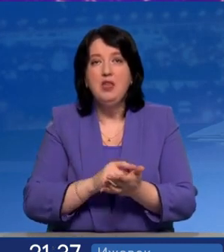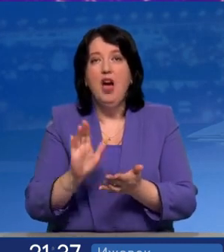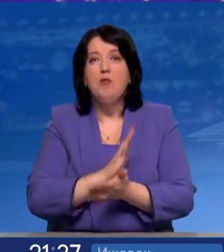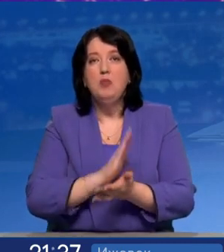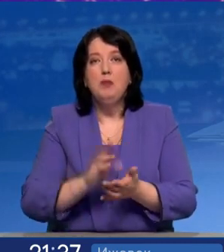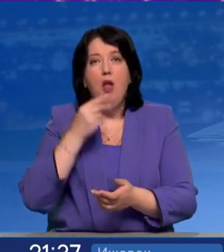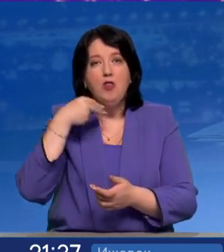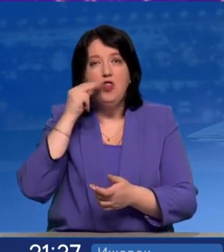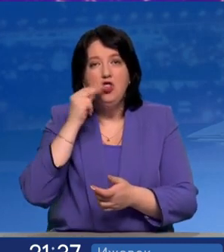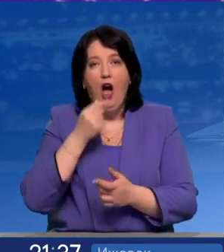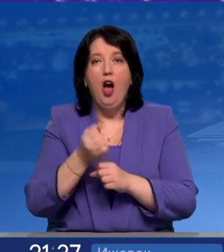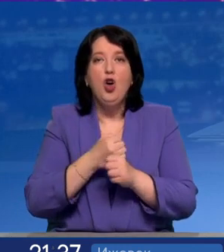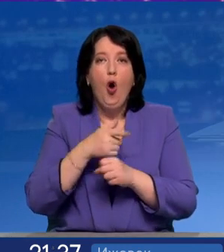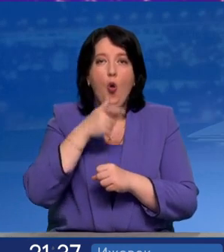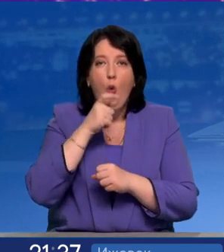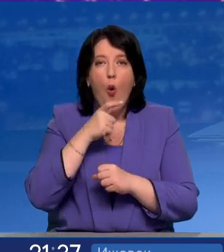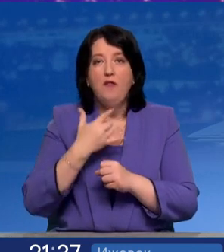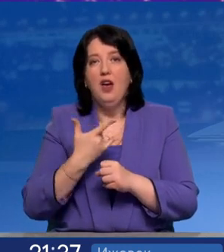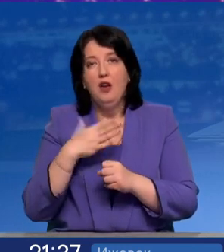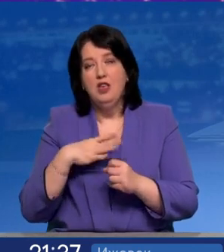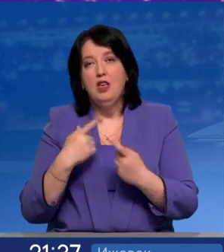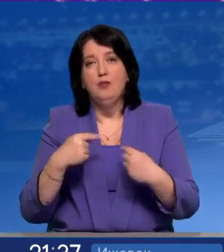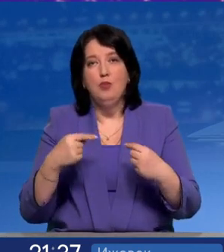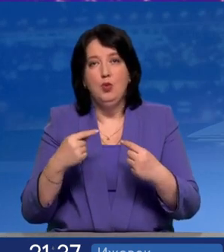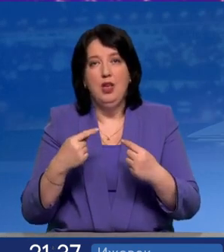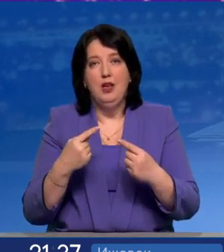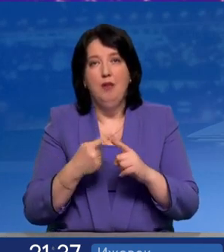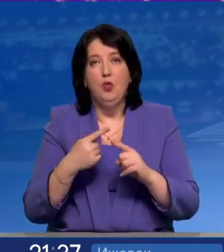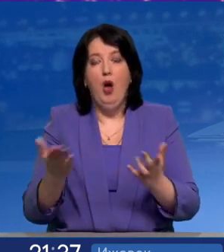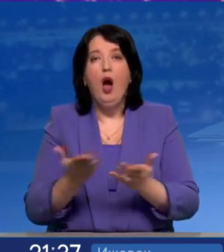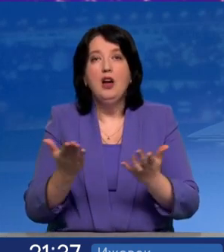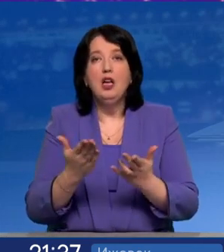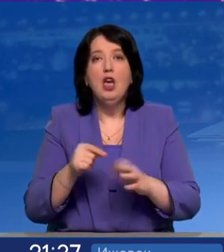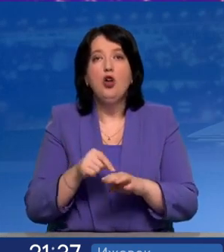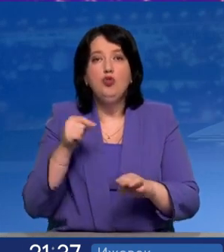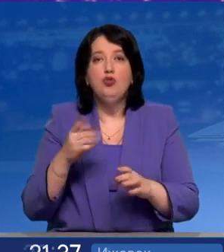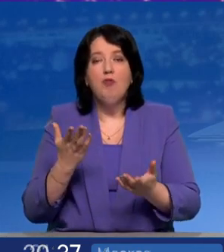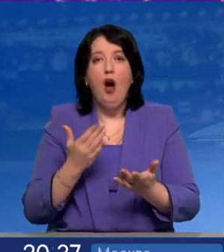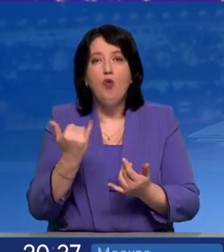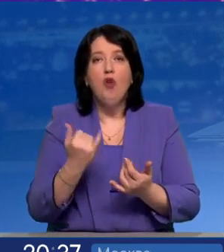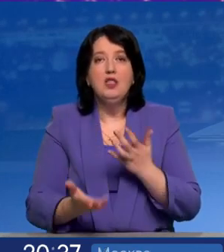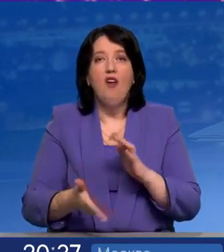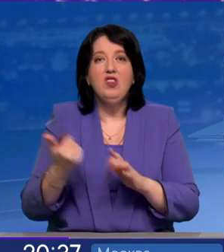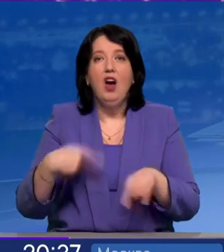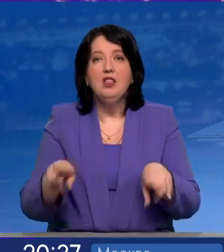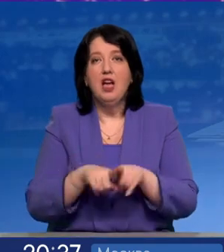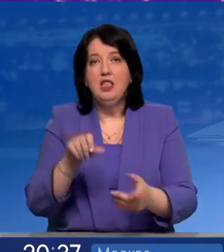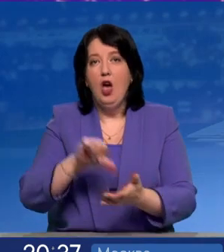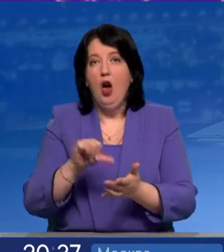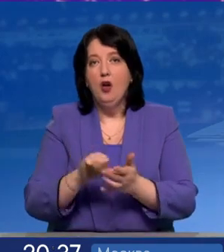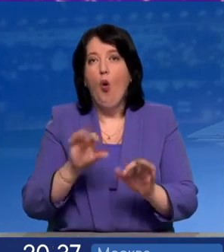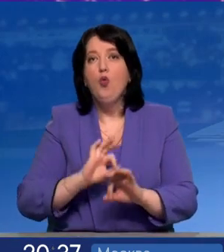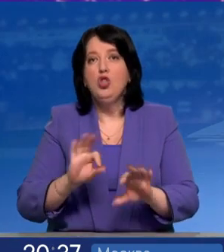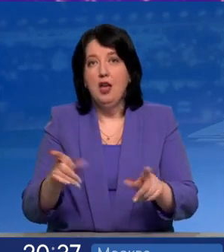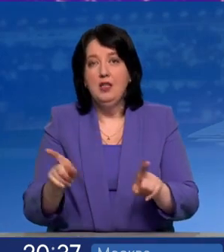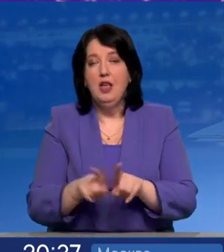Александрой Митрошиной. Уважаемые зрители, какие чувства у вас вызывает эта публика? Что вообще думаете вот о таком миропорядке, который позволяет таким